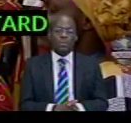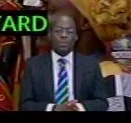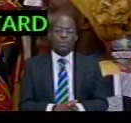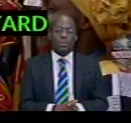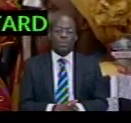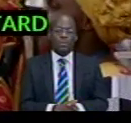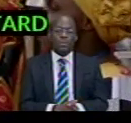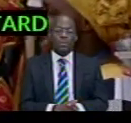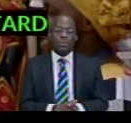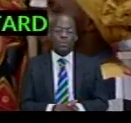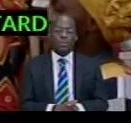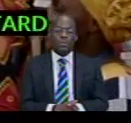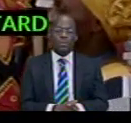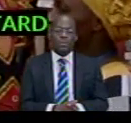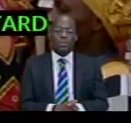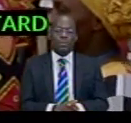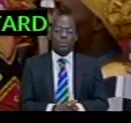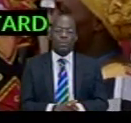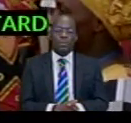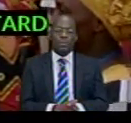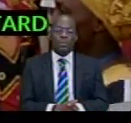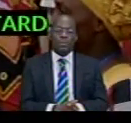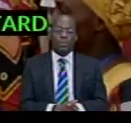reverras s'accomplir.